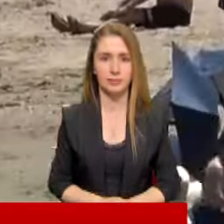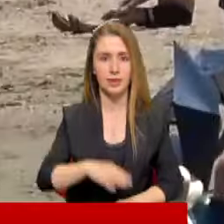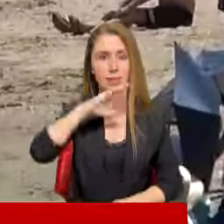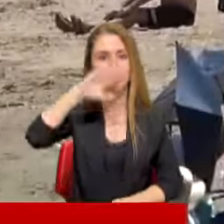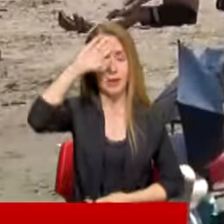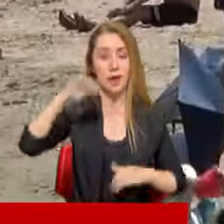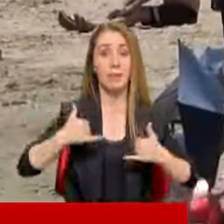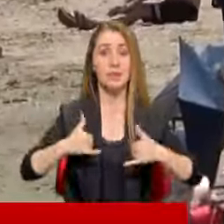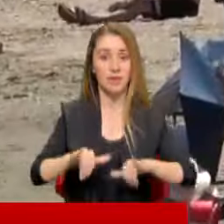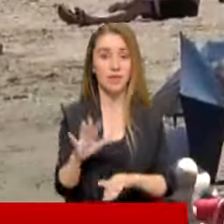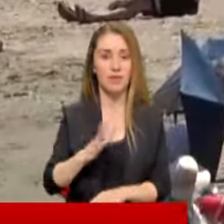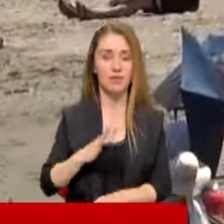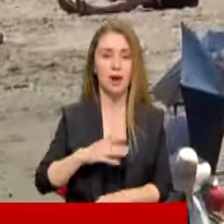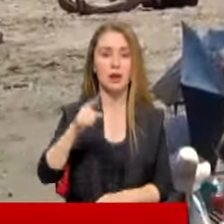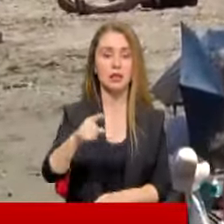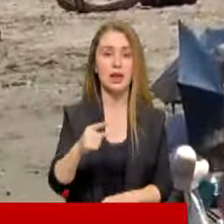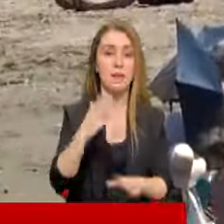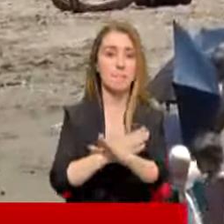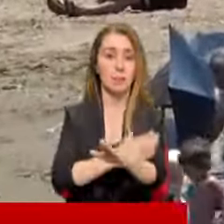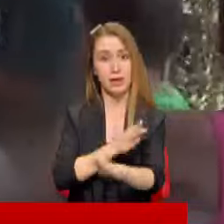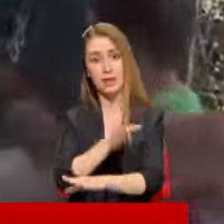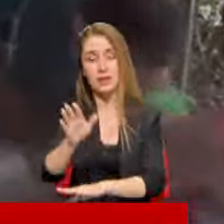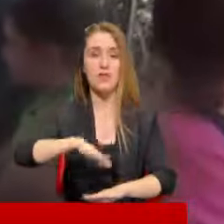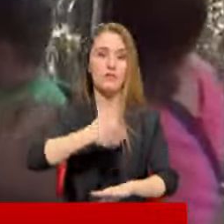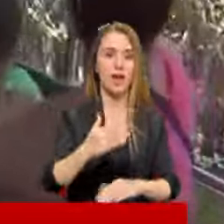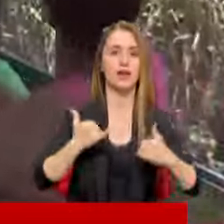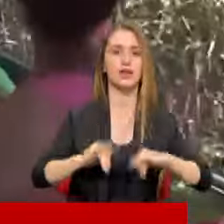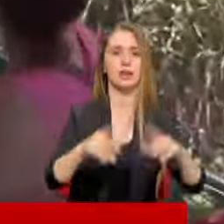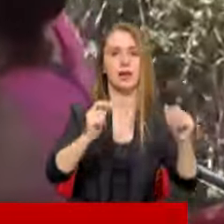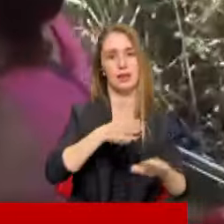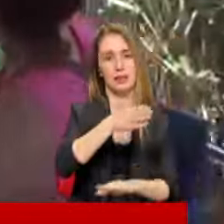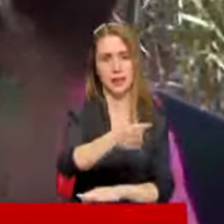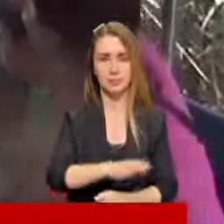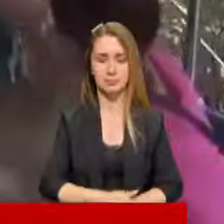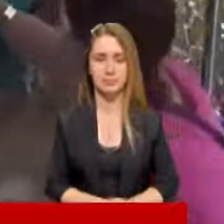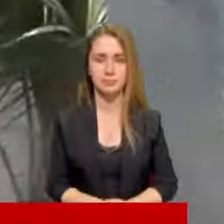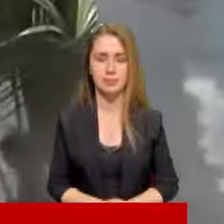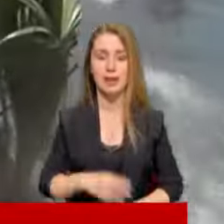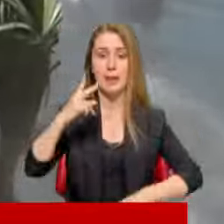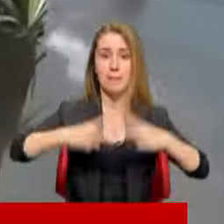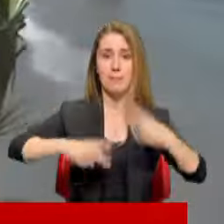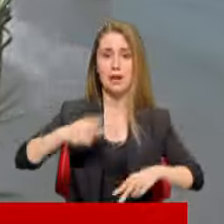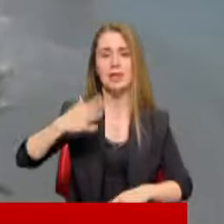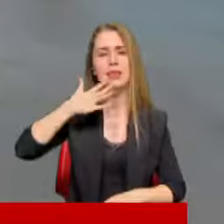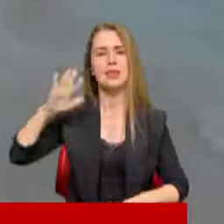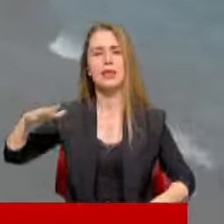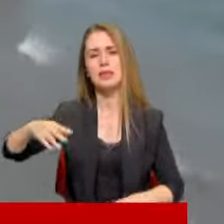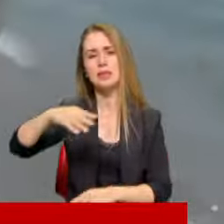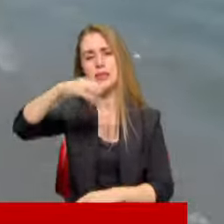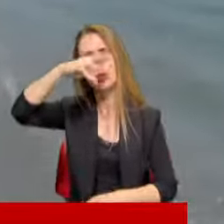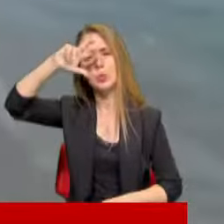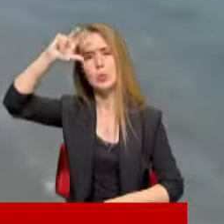Bayram tatilini fırsat bilenler ya memleketlerinin ya da tatil merkezlerinin yolunu tuttu. Kimi denizin, güneşin, kumun